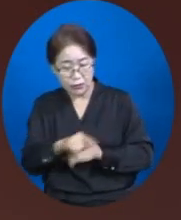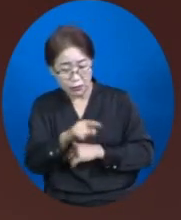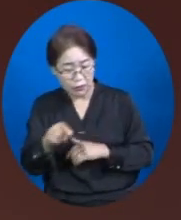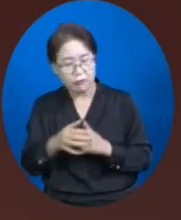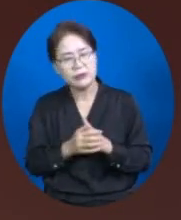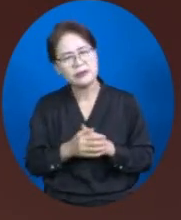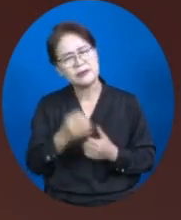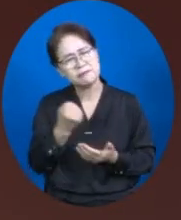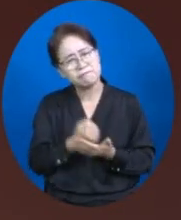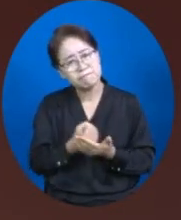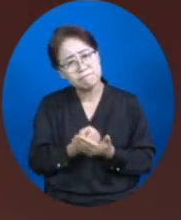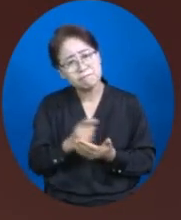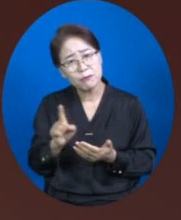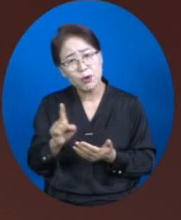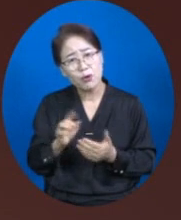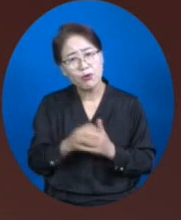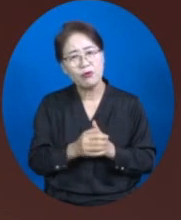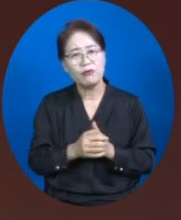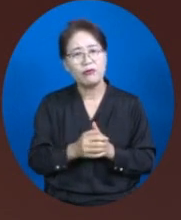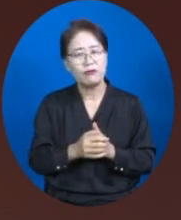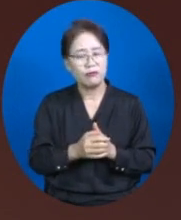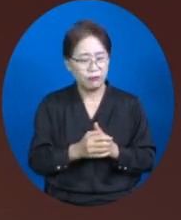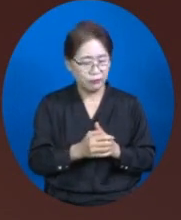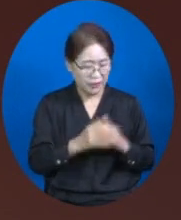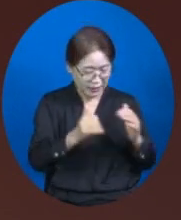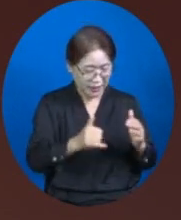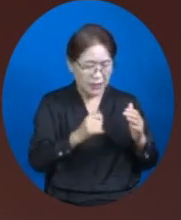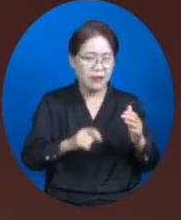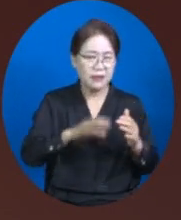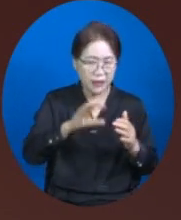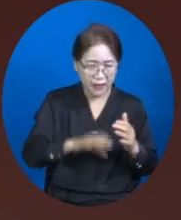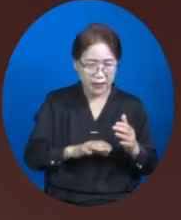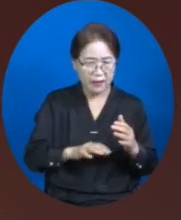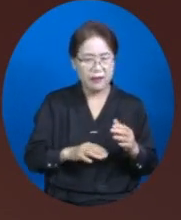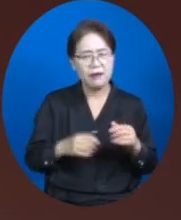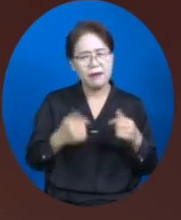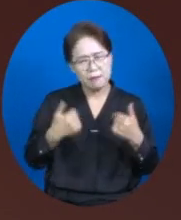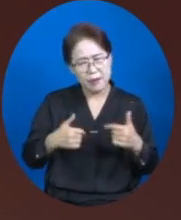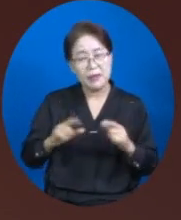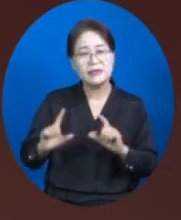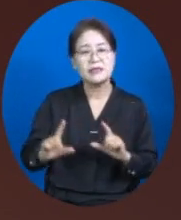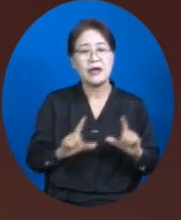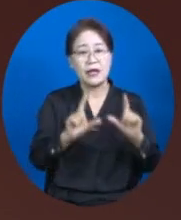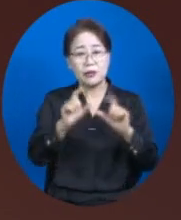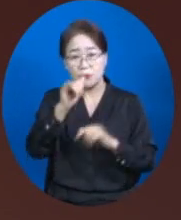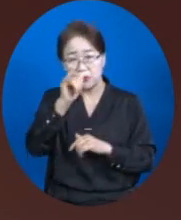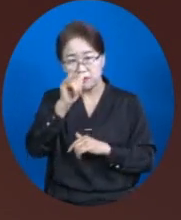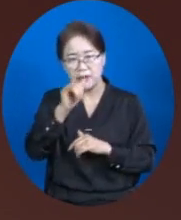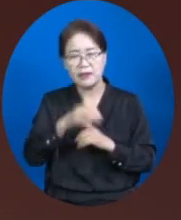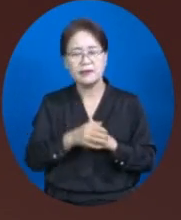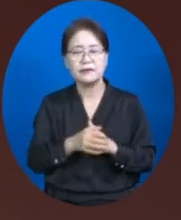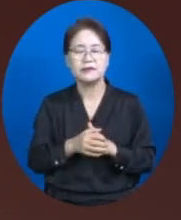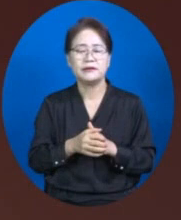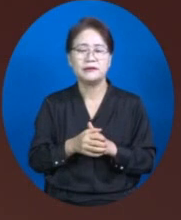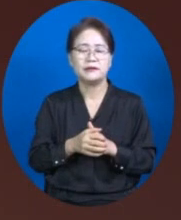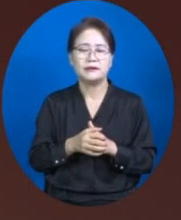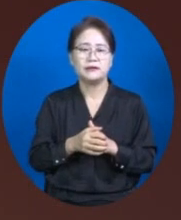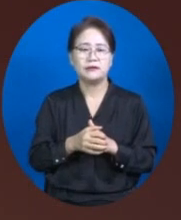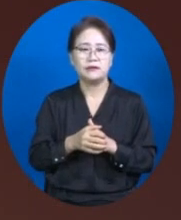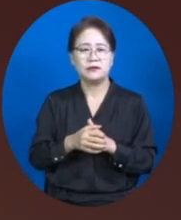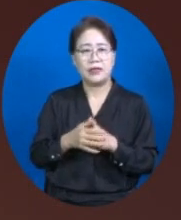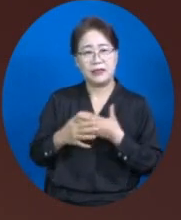안타깝지만 우리는이 땅에서 하루하루를 살아가는데 하루하루를 살아가면